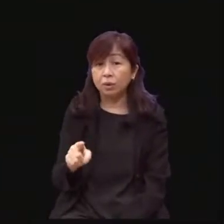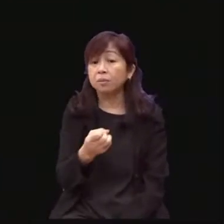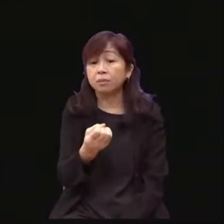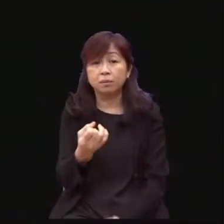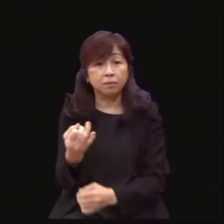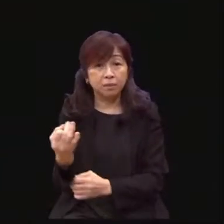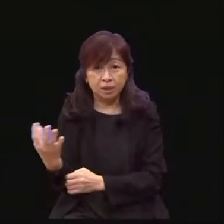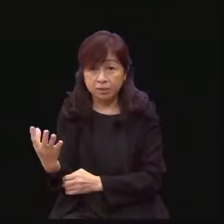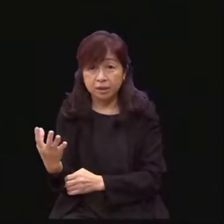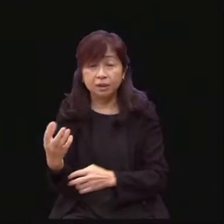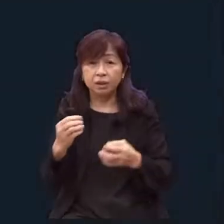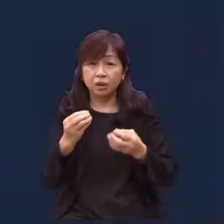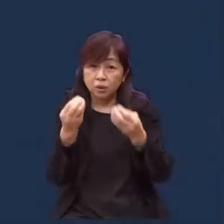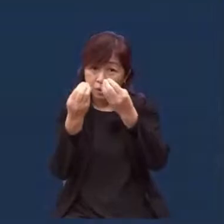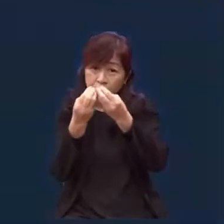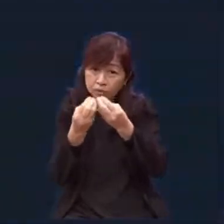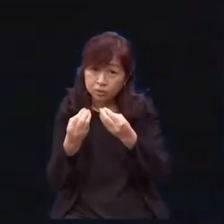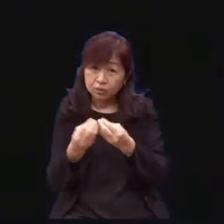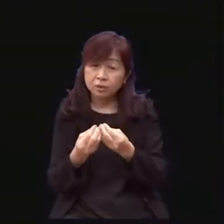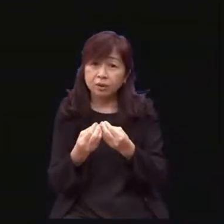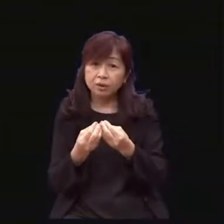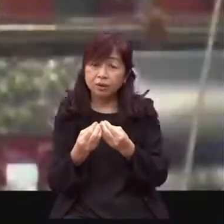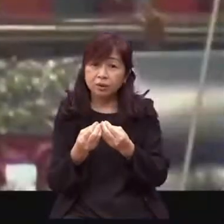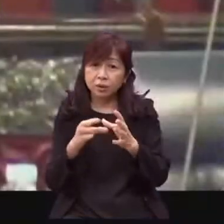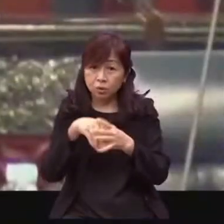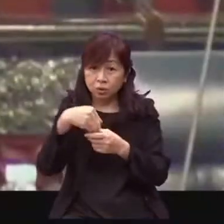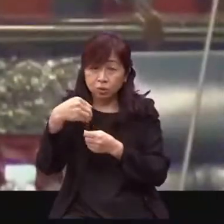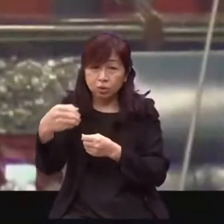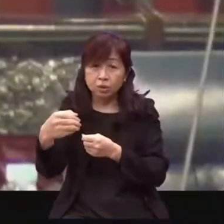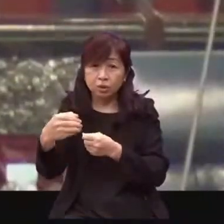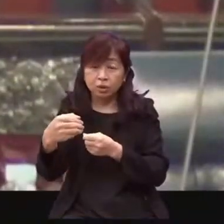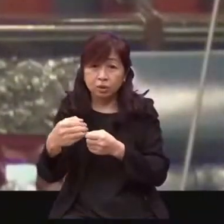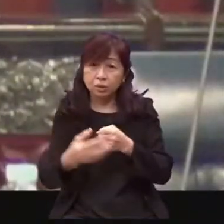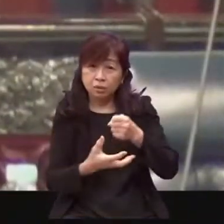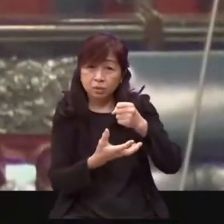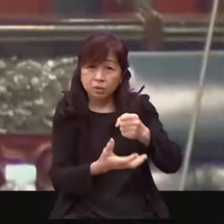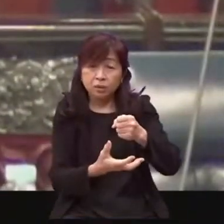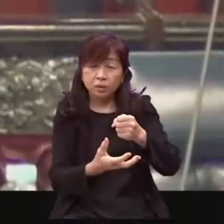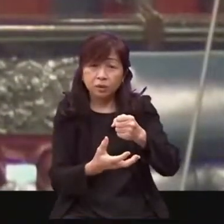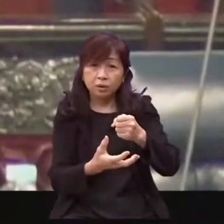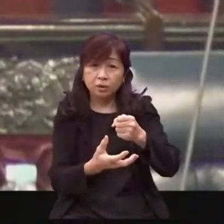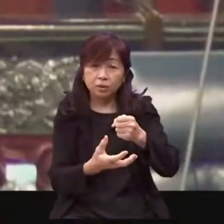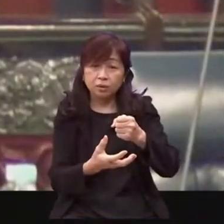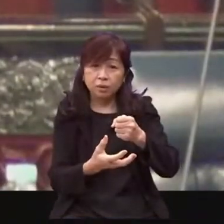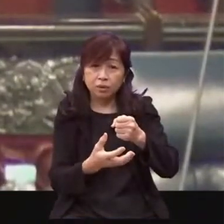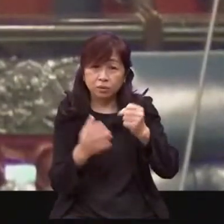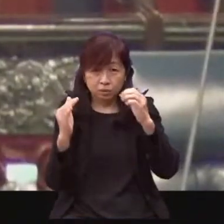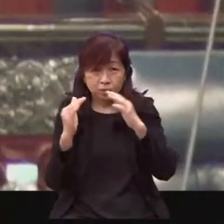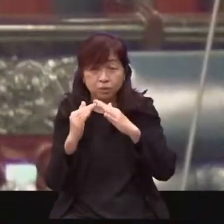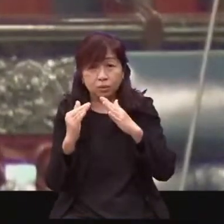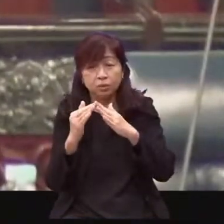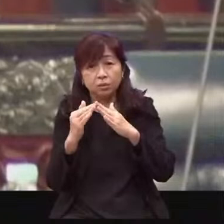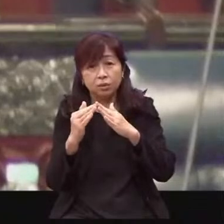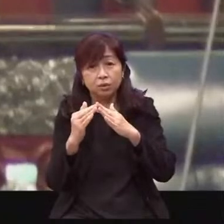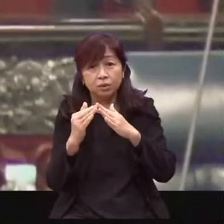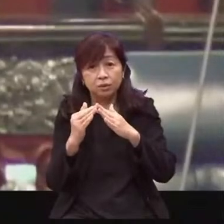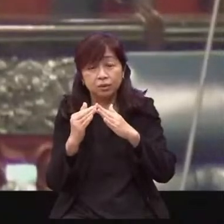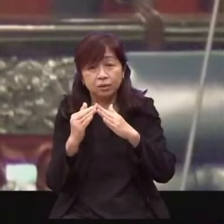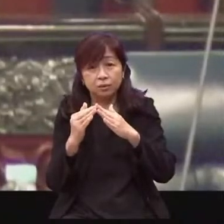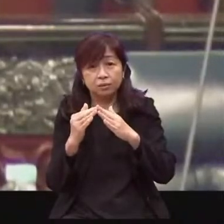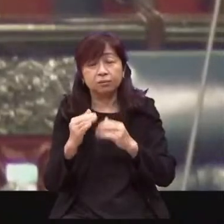jumlah yang telah dikeluarkan oleh tabung penyelenggaraan Perumahan Malaysia untuk tujuan Penyelenggaraan